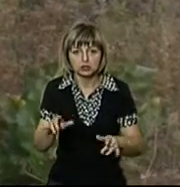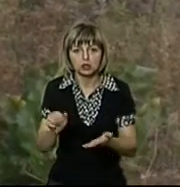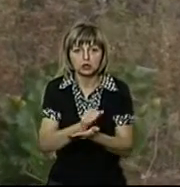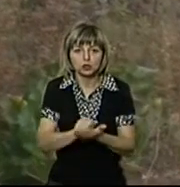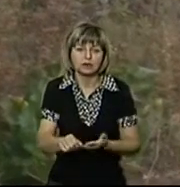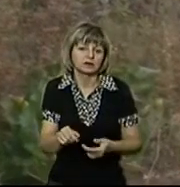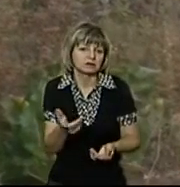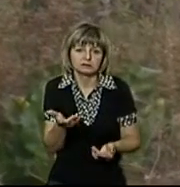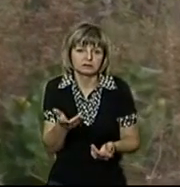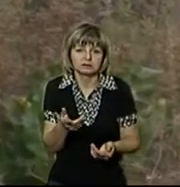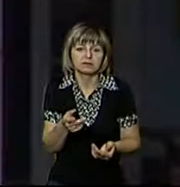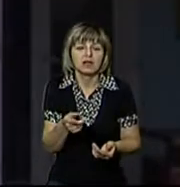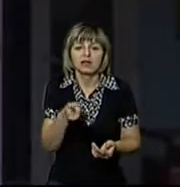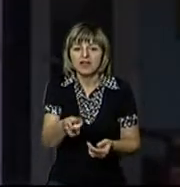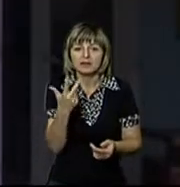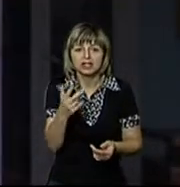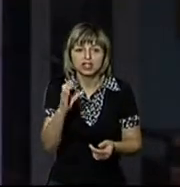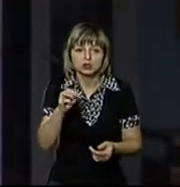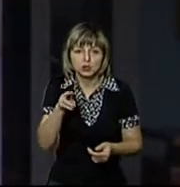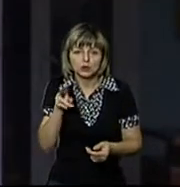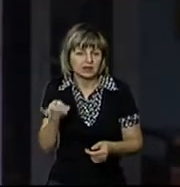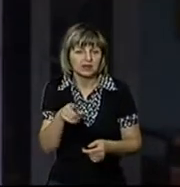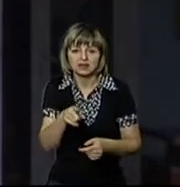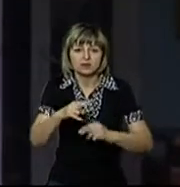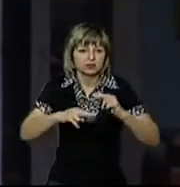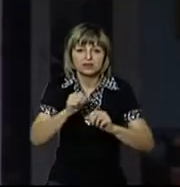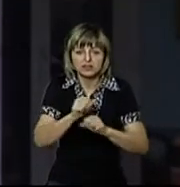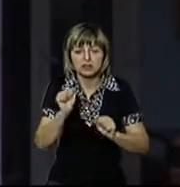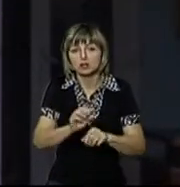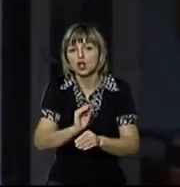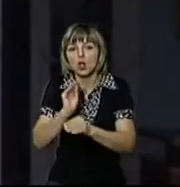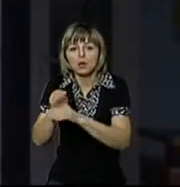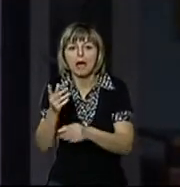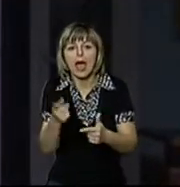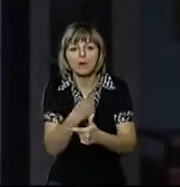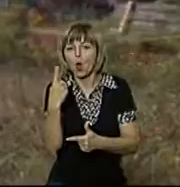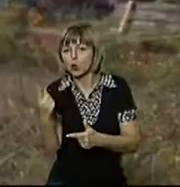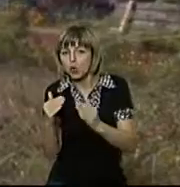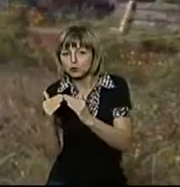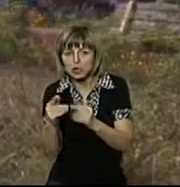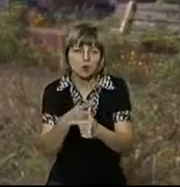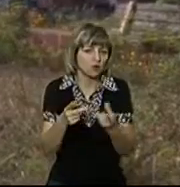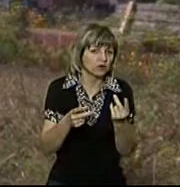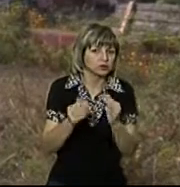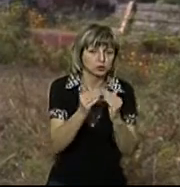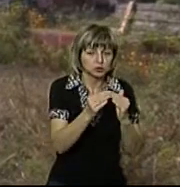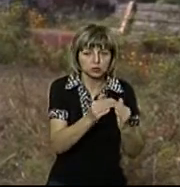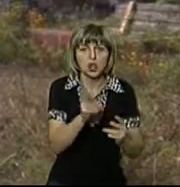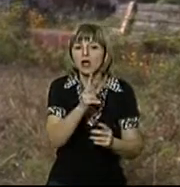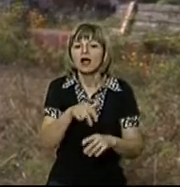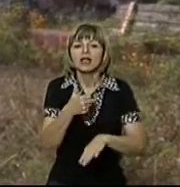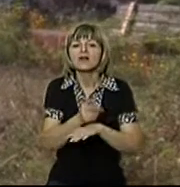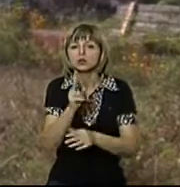будуватись не можна, її можна додати чи одному сусідові, чи іншому сусідові, дивлячись, хто написав заяву. Вона має